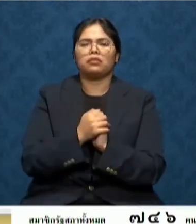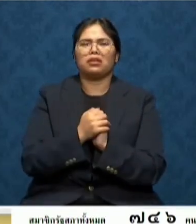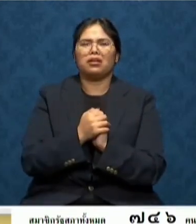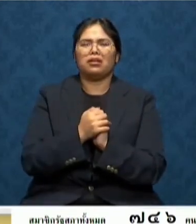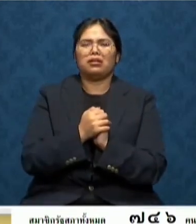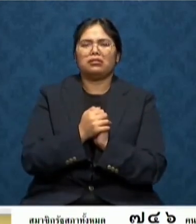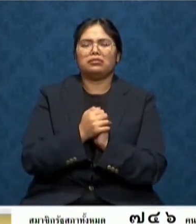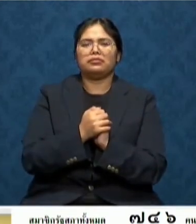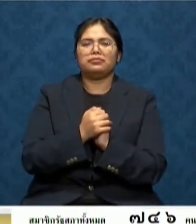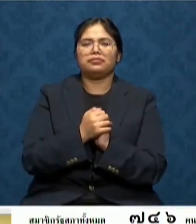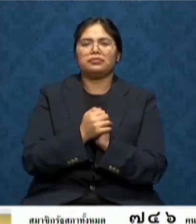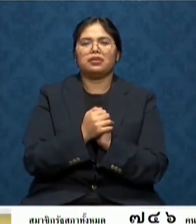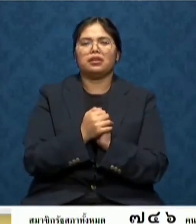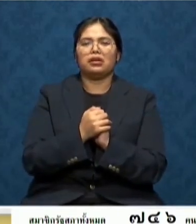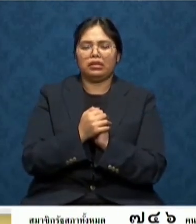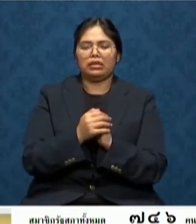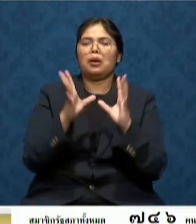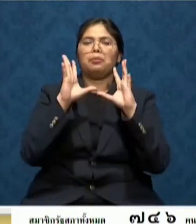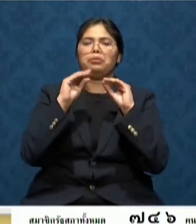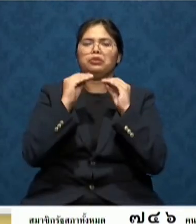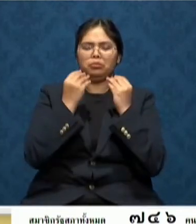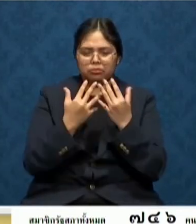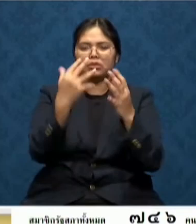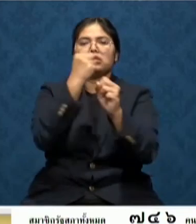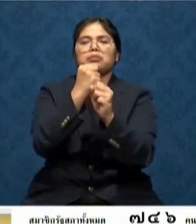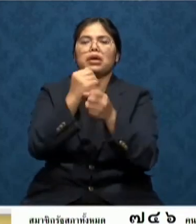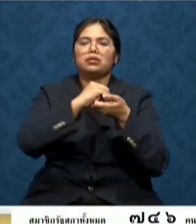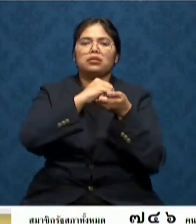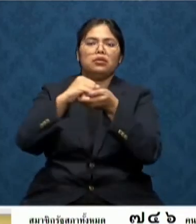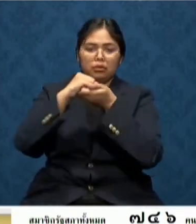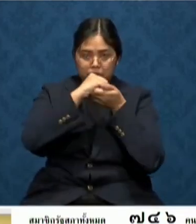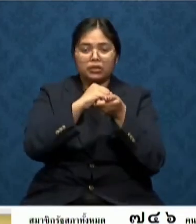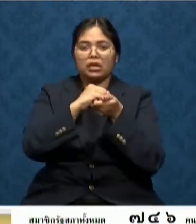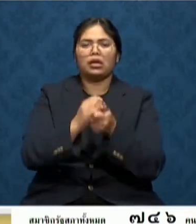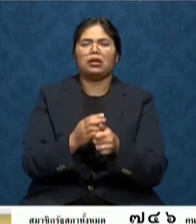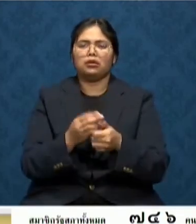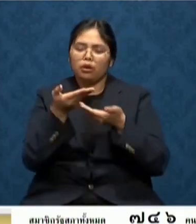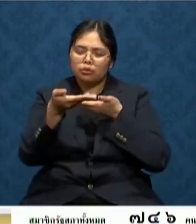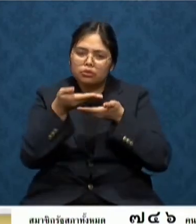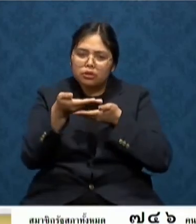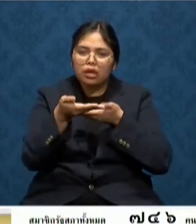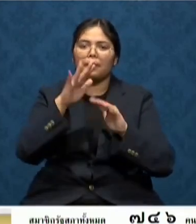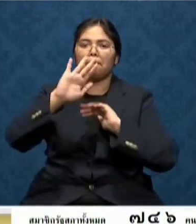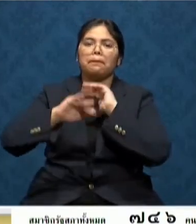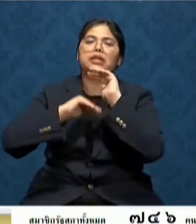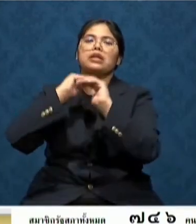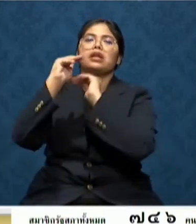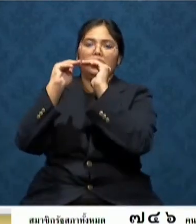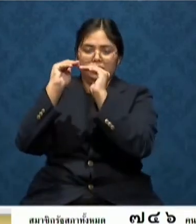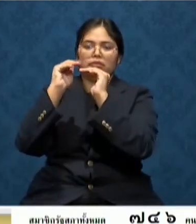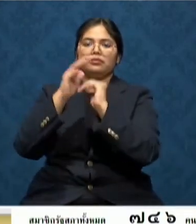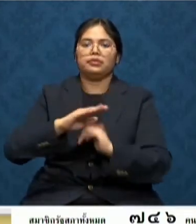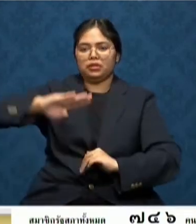แทนทจะทำให้บรรยากาศ ในการทำงานร่มกัน ในการเจรจา ในการพัฒนาสถาบัน